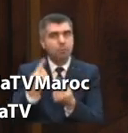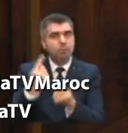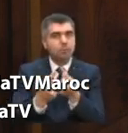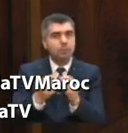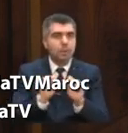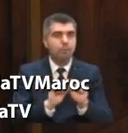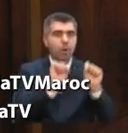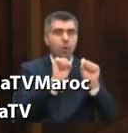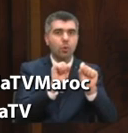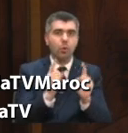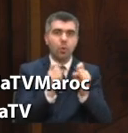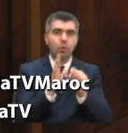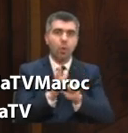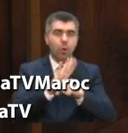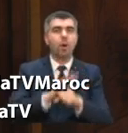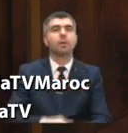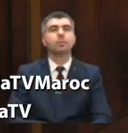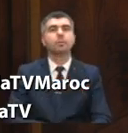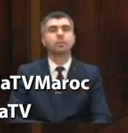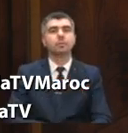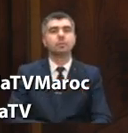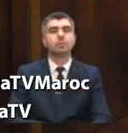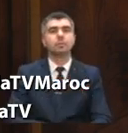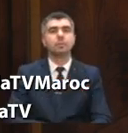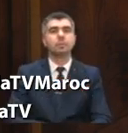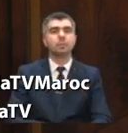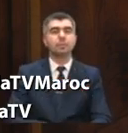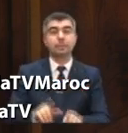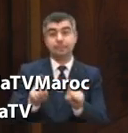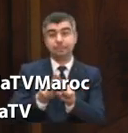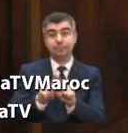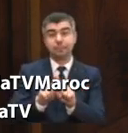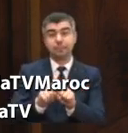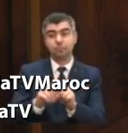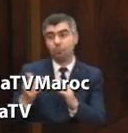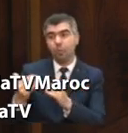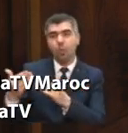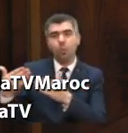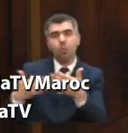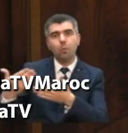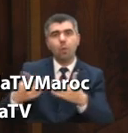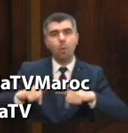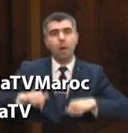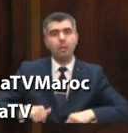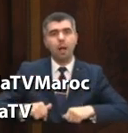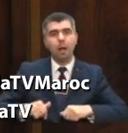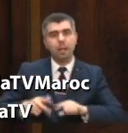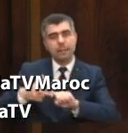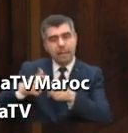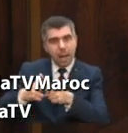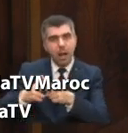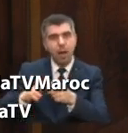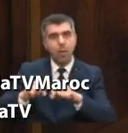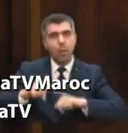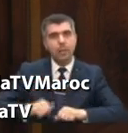كورونا. وتبعا لذلك تم تنظيم زيارات مشتركة بين مصالح الوزارتين على مستوى المصالح